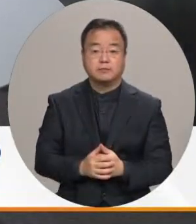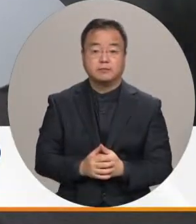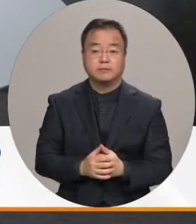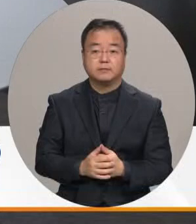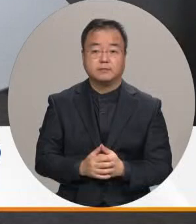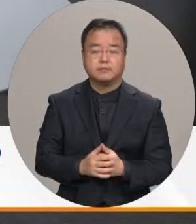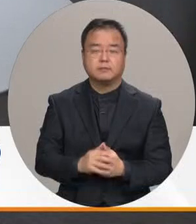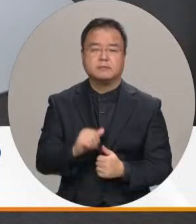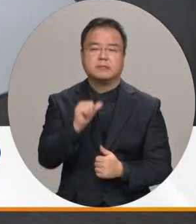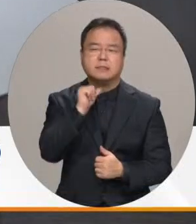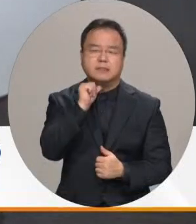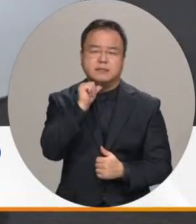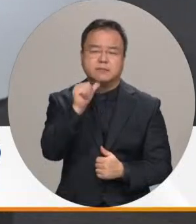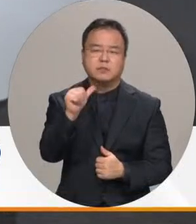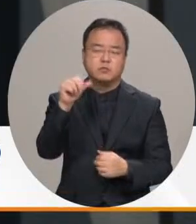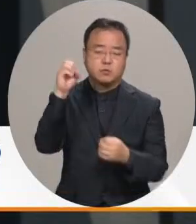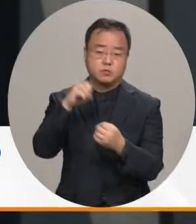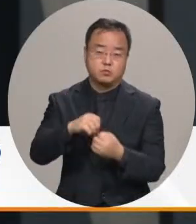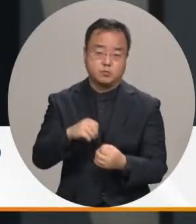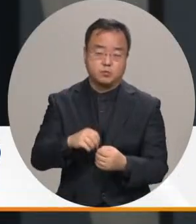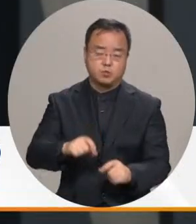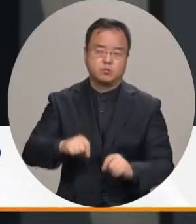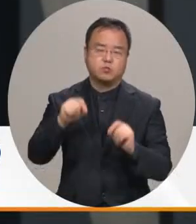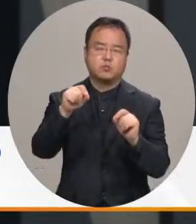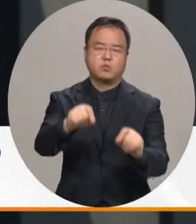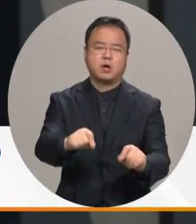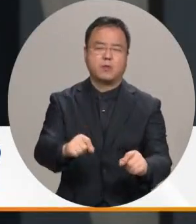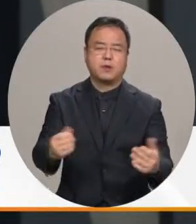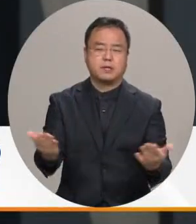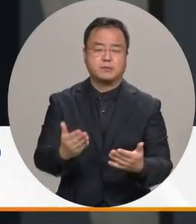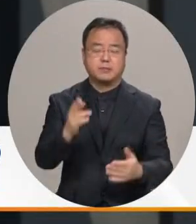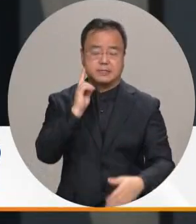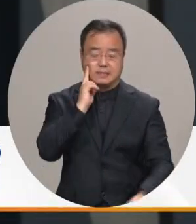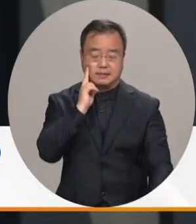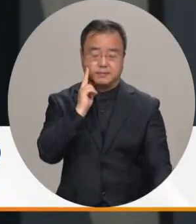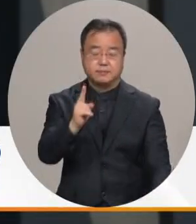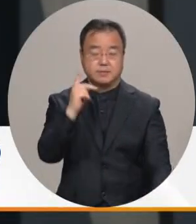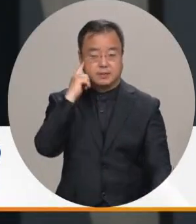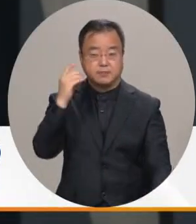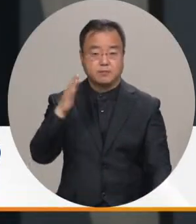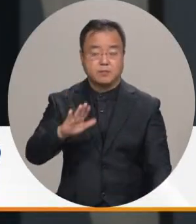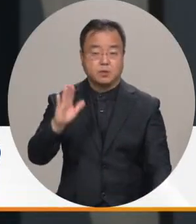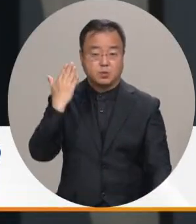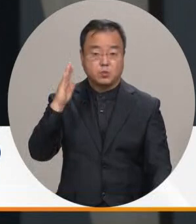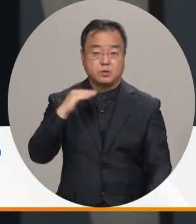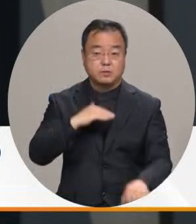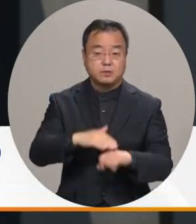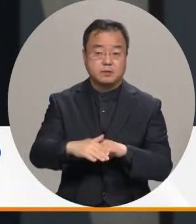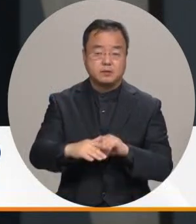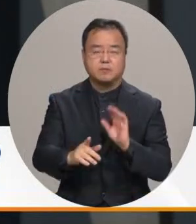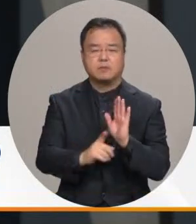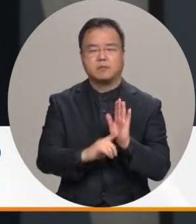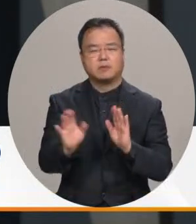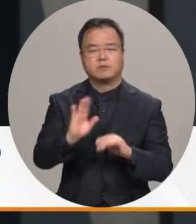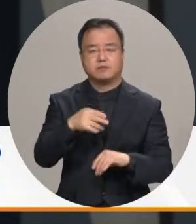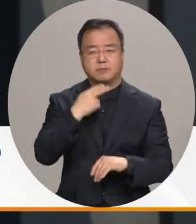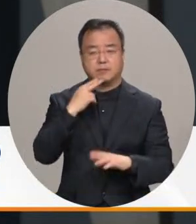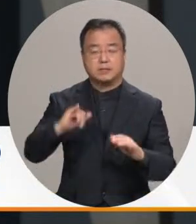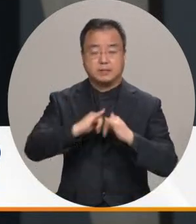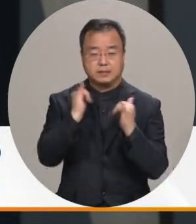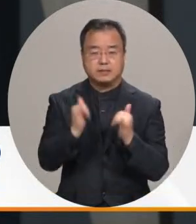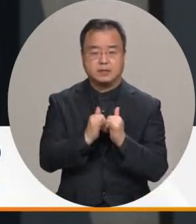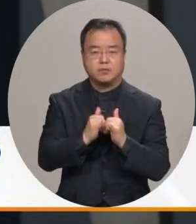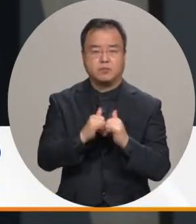빈곤 대물림이란 것이 이제 심각하다고는 생각하지만 사실은 현대의 빈곤은 잘 드러나지 않습니다. 오히려 사회